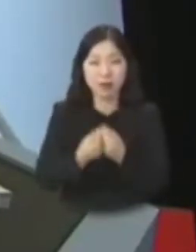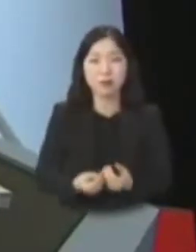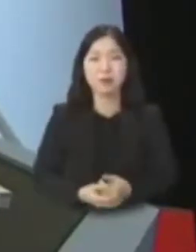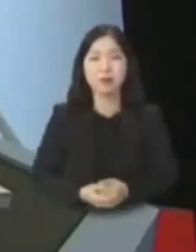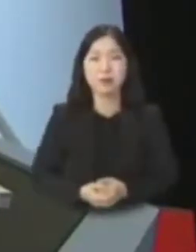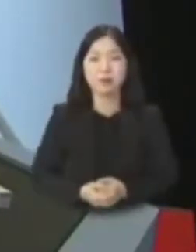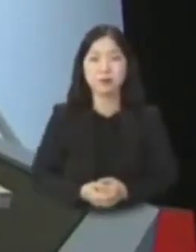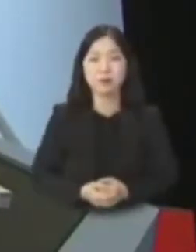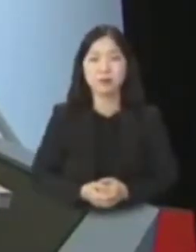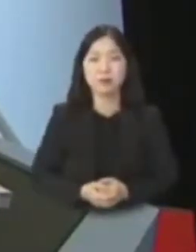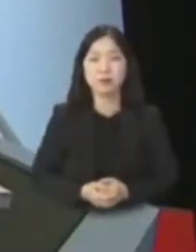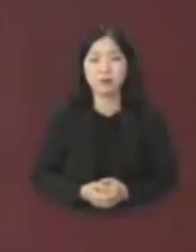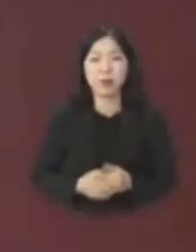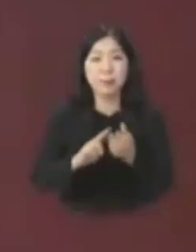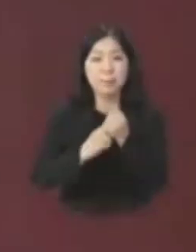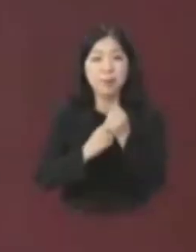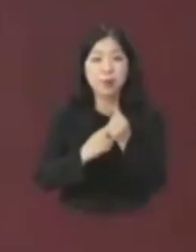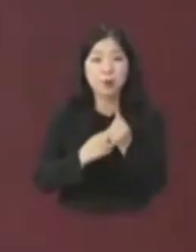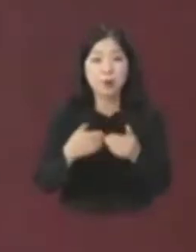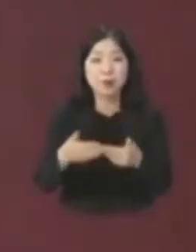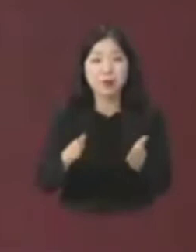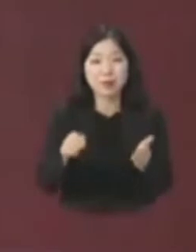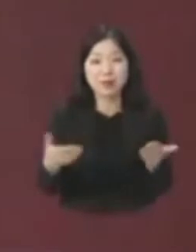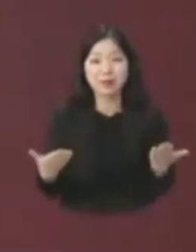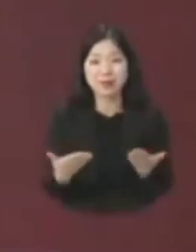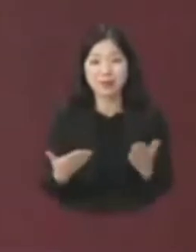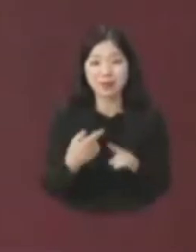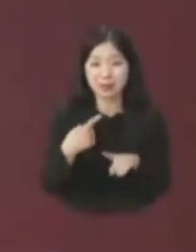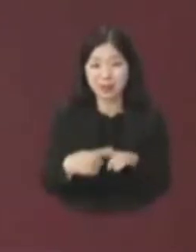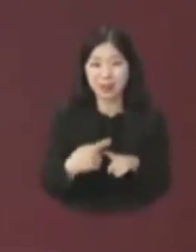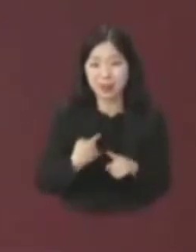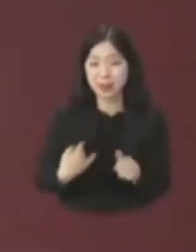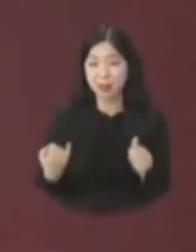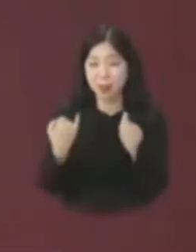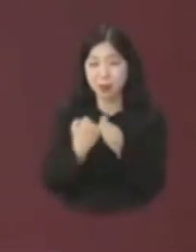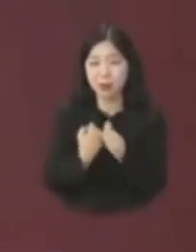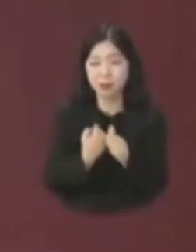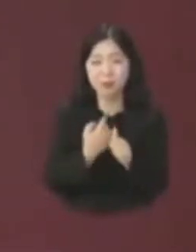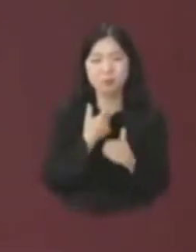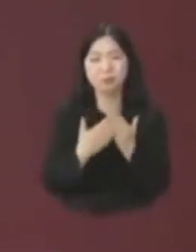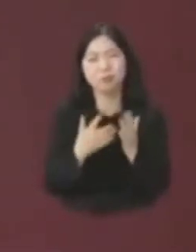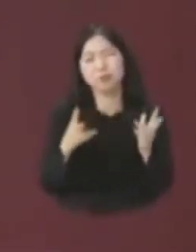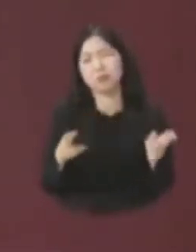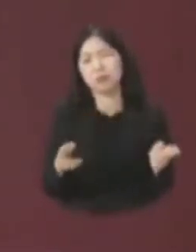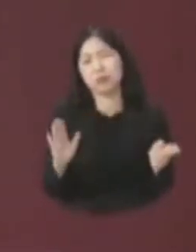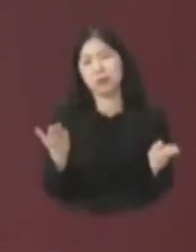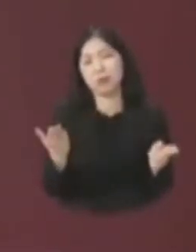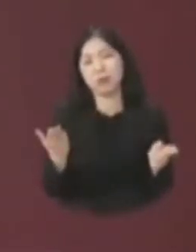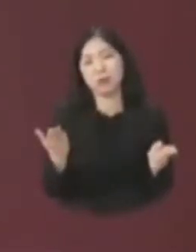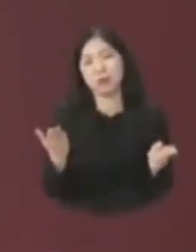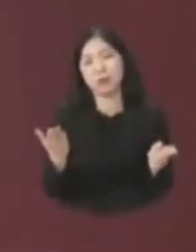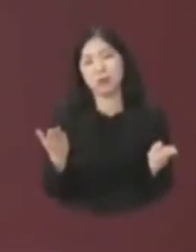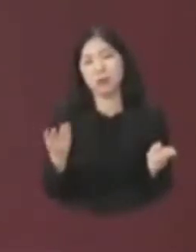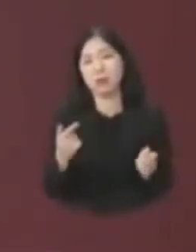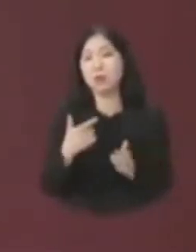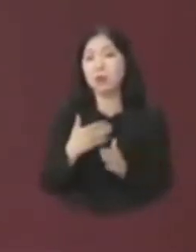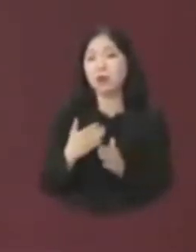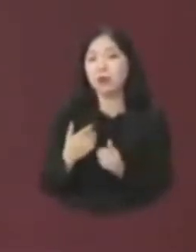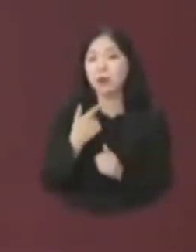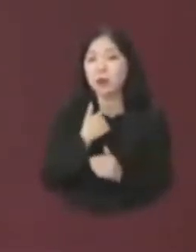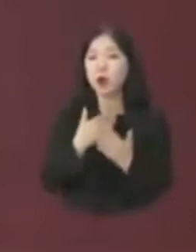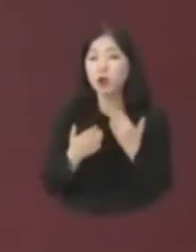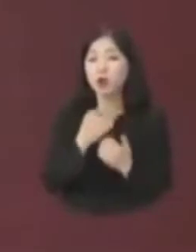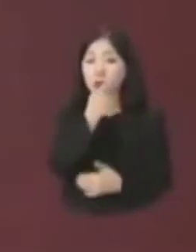겁니다. 미용실에서 이제 근무를 하다가 결혼하면서 경력이 단절됐습니다. 근데 그분이 이제 경력 증명서를